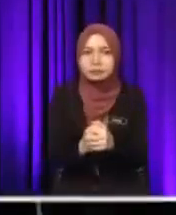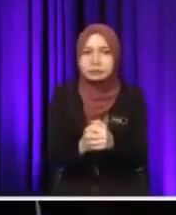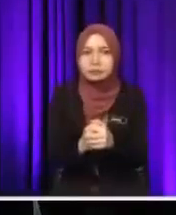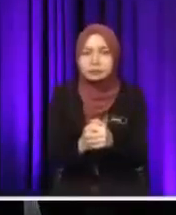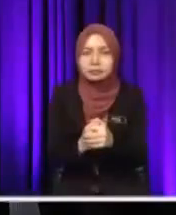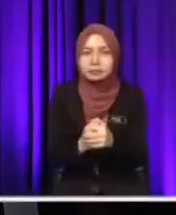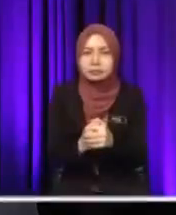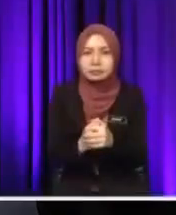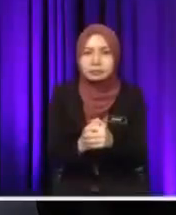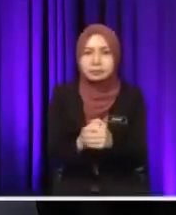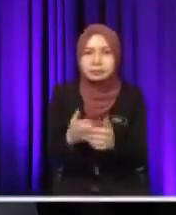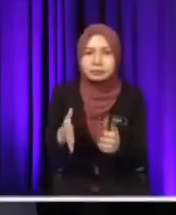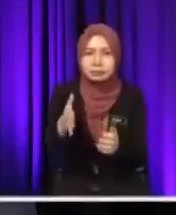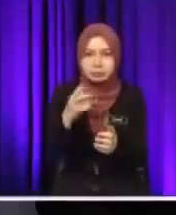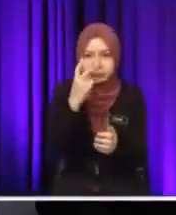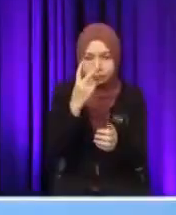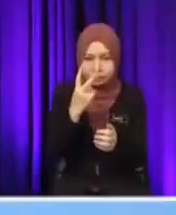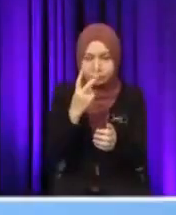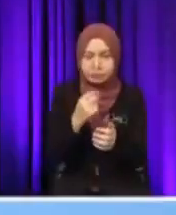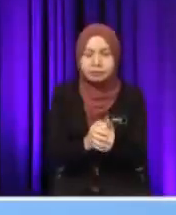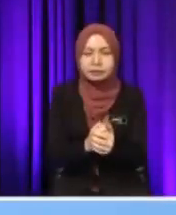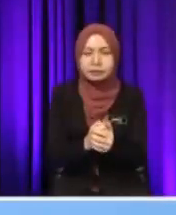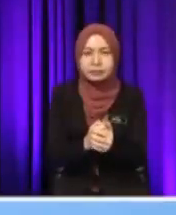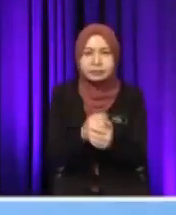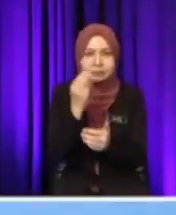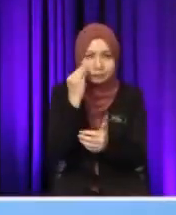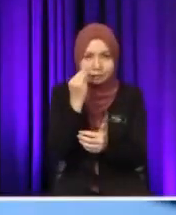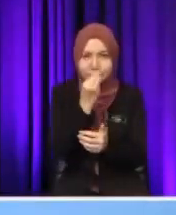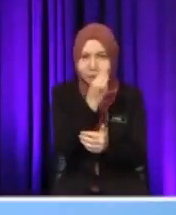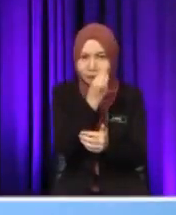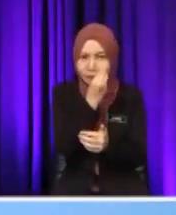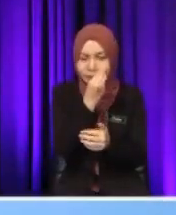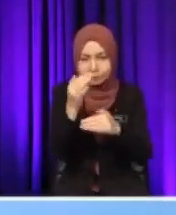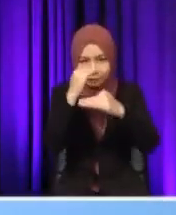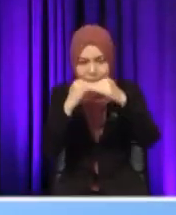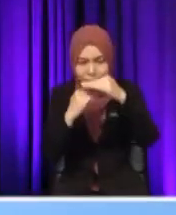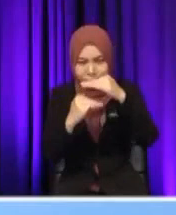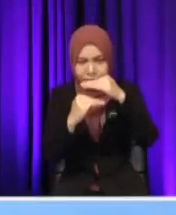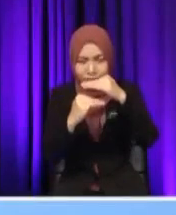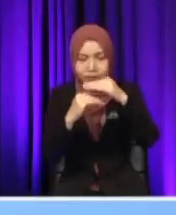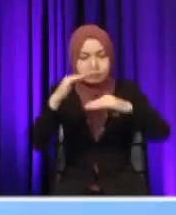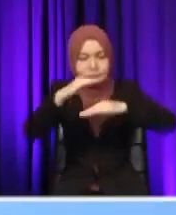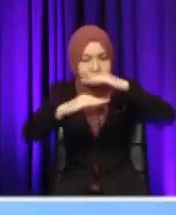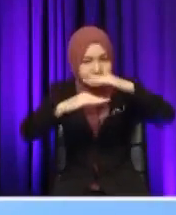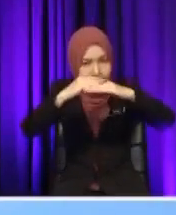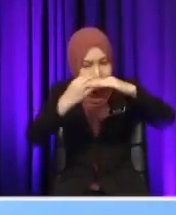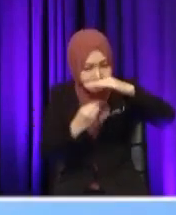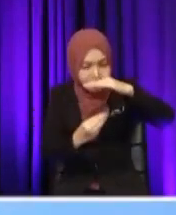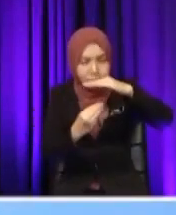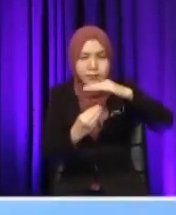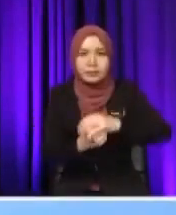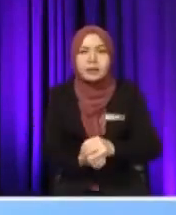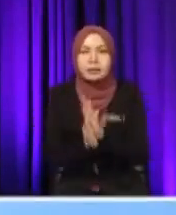akan nampak bentuk bunga di bawah lapisan yang warna jernih